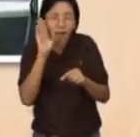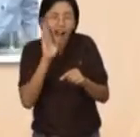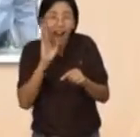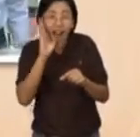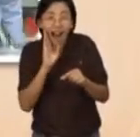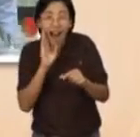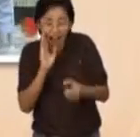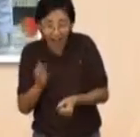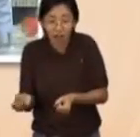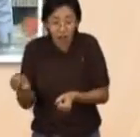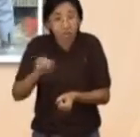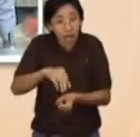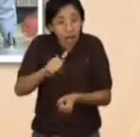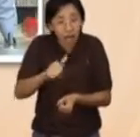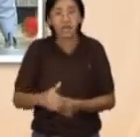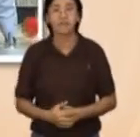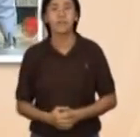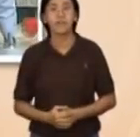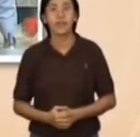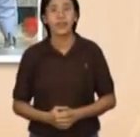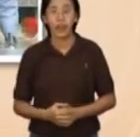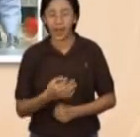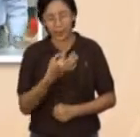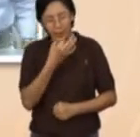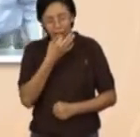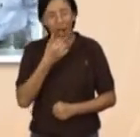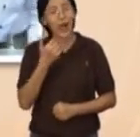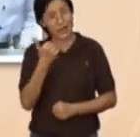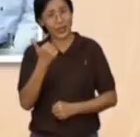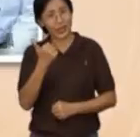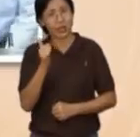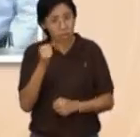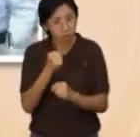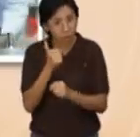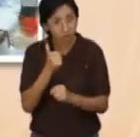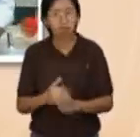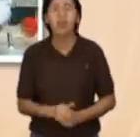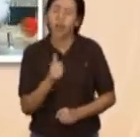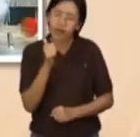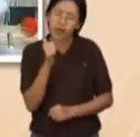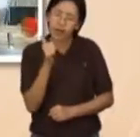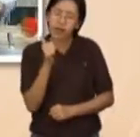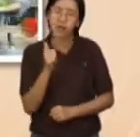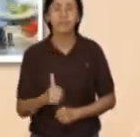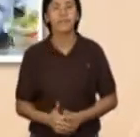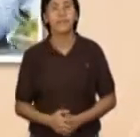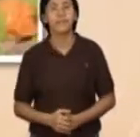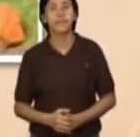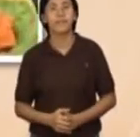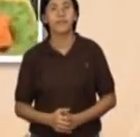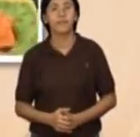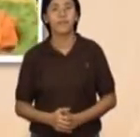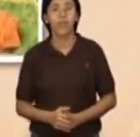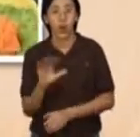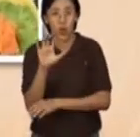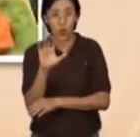ก้อนจะช่วยรสชาติไหมคะ ขนอใช่ไหมฮะ ใช่ค่ะ ได้ครับได้นี่เรา